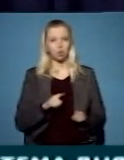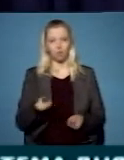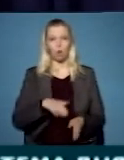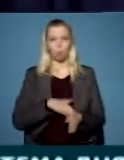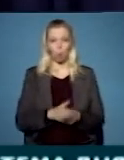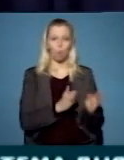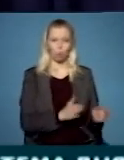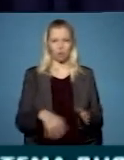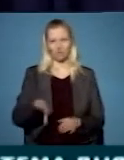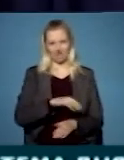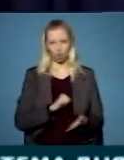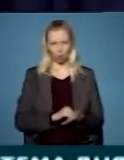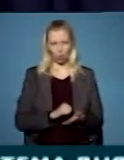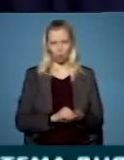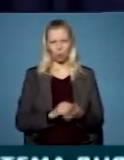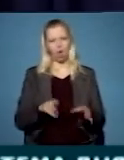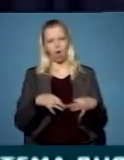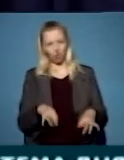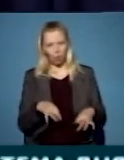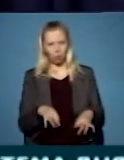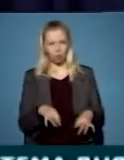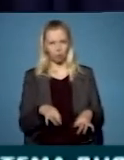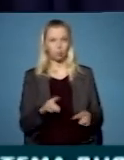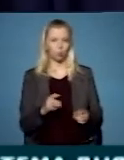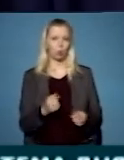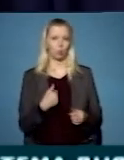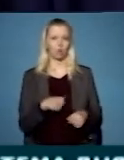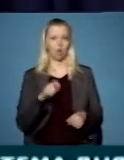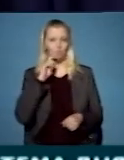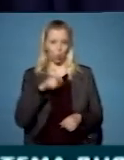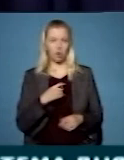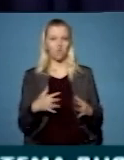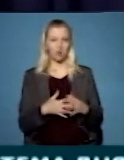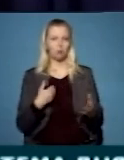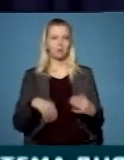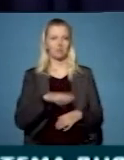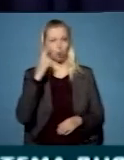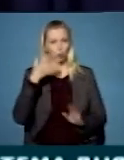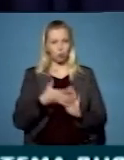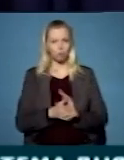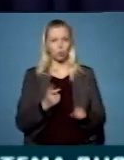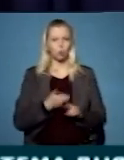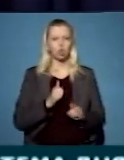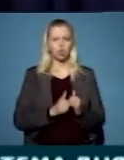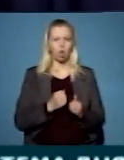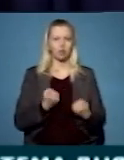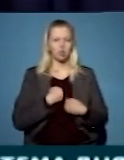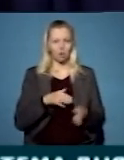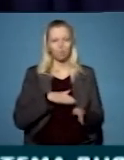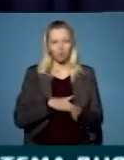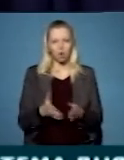повністю в порядку у вас все з документами, з автомобілем. Ну, тому що у нас в країні війна. Ми всі розуміємо, що дуже часто, на жаль,